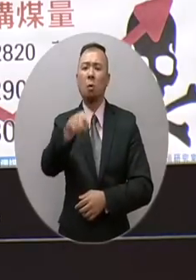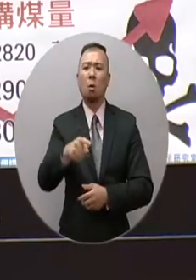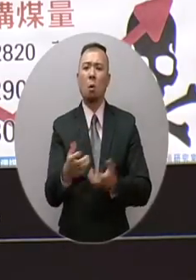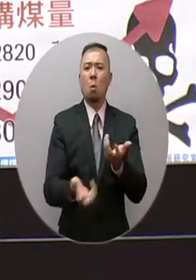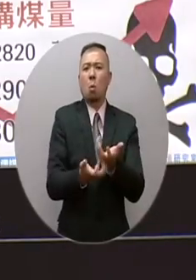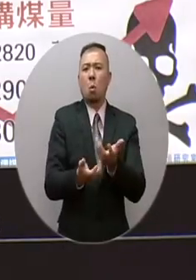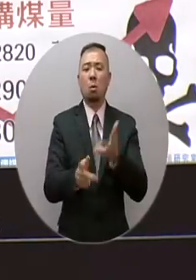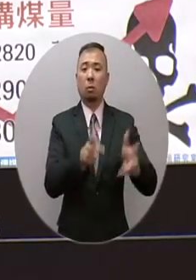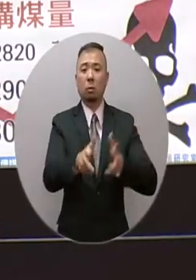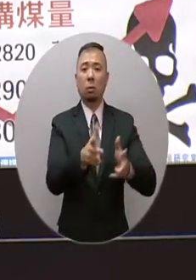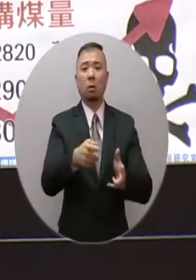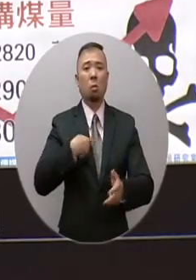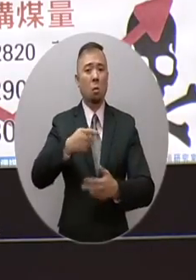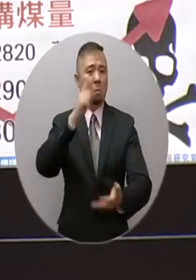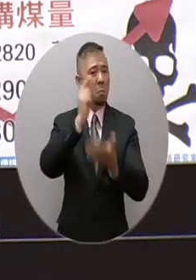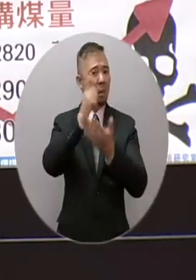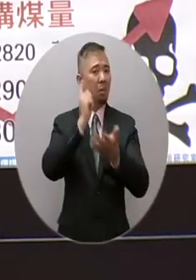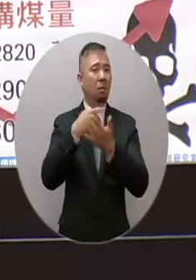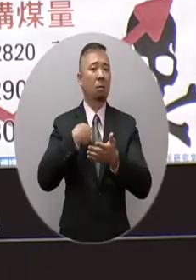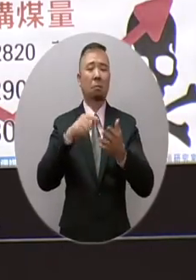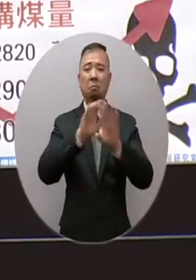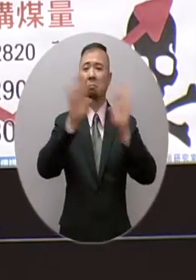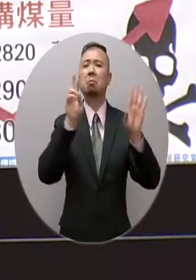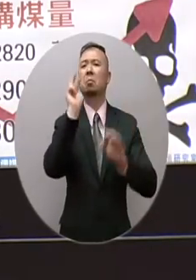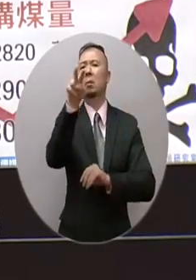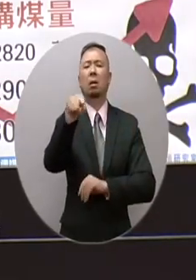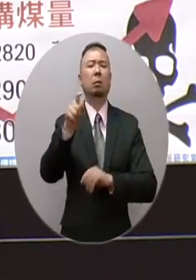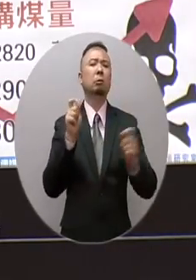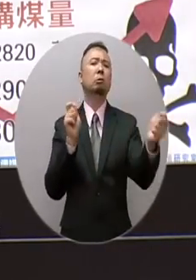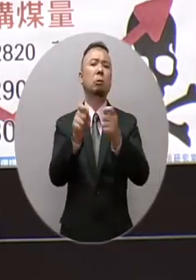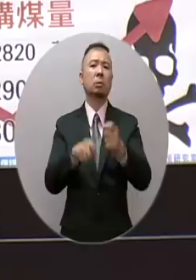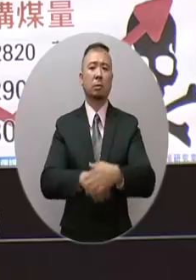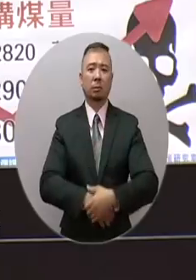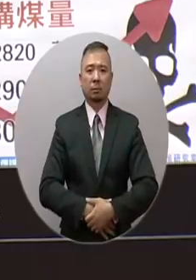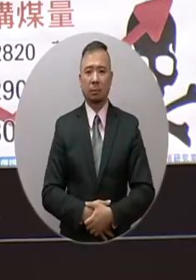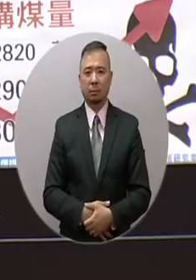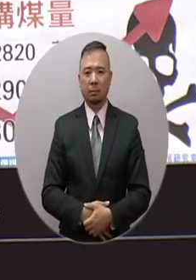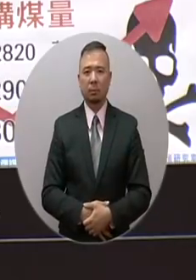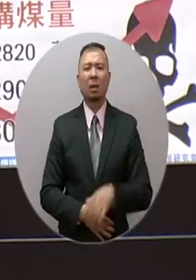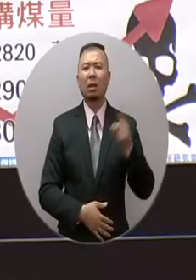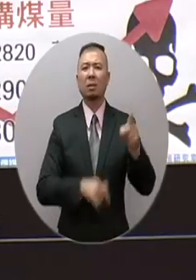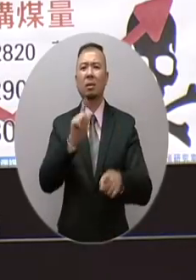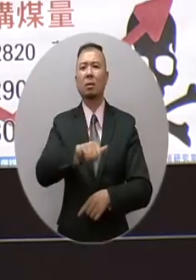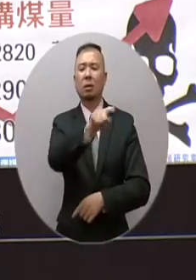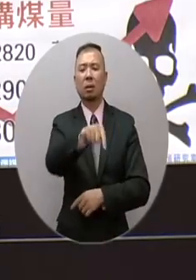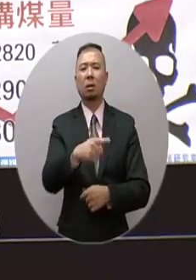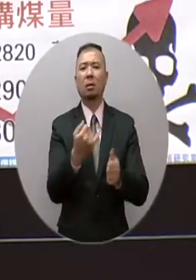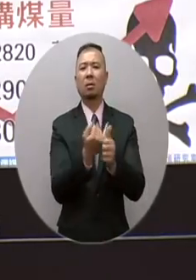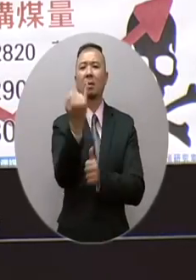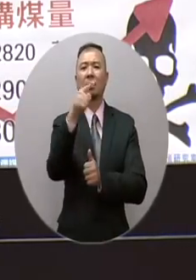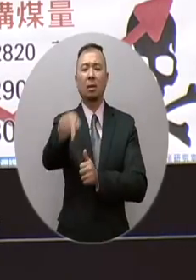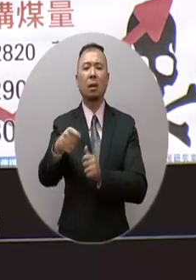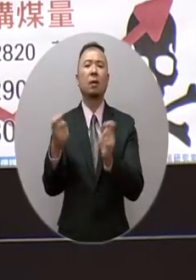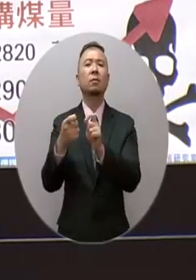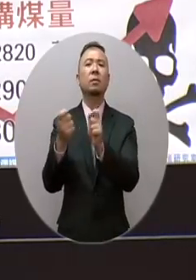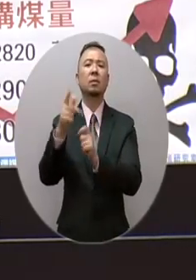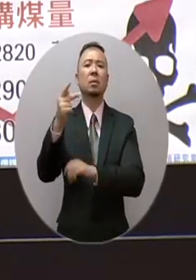火，吼，就是中火。你对他那边很熟，哦，因为。夫人在附近的这个科大任教哈， 对对， 所